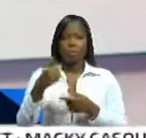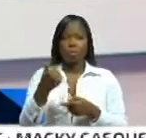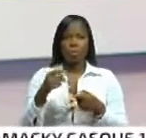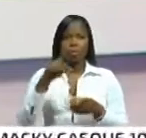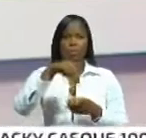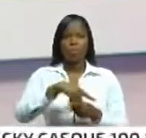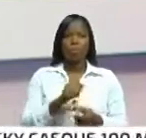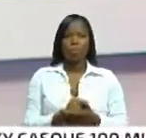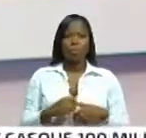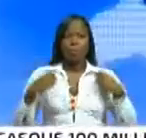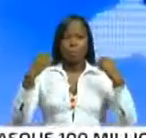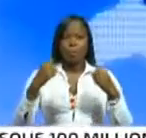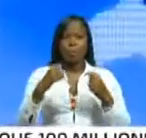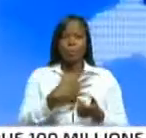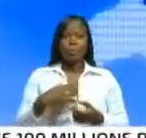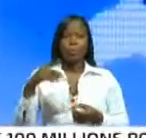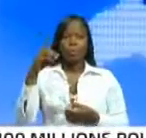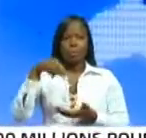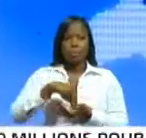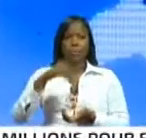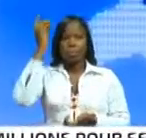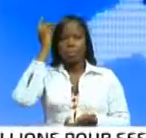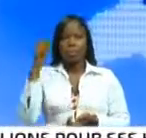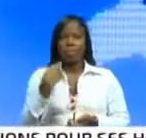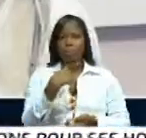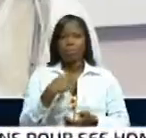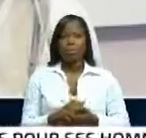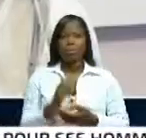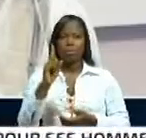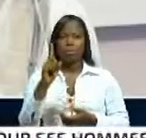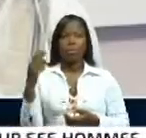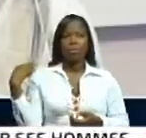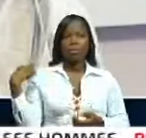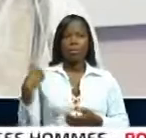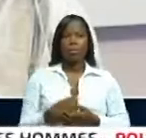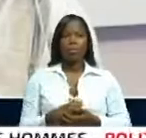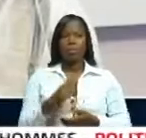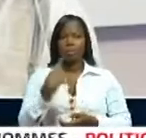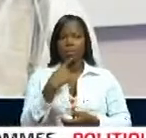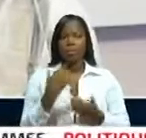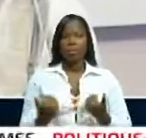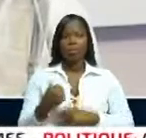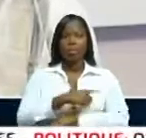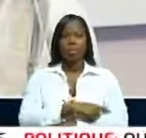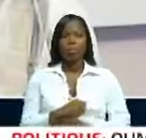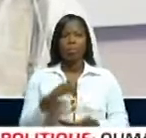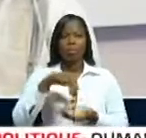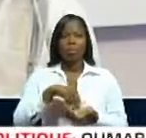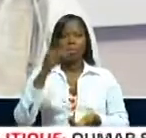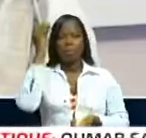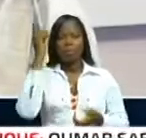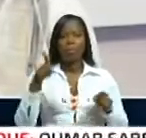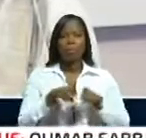s'est déjà vu du poids est à dakar qui disons un responsable de la journée n'a